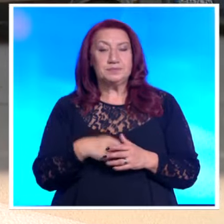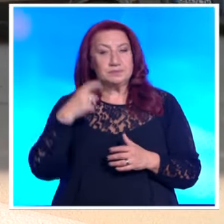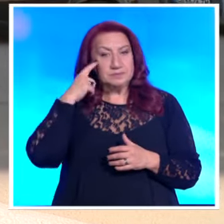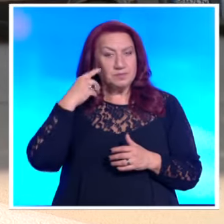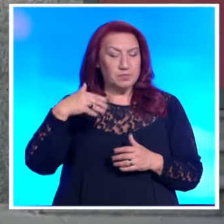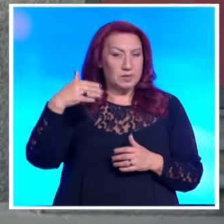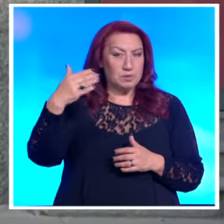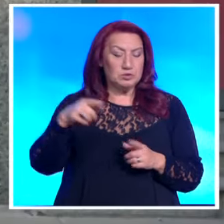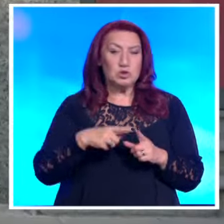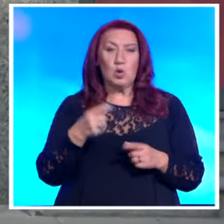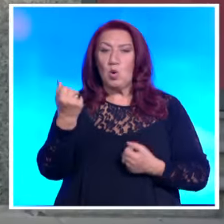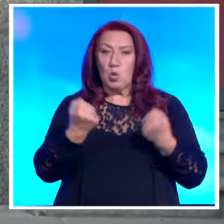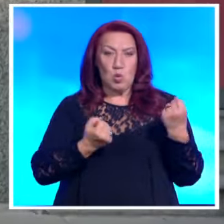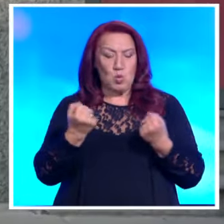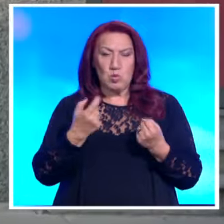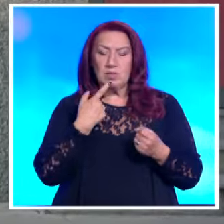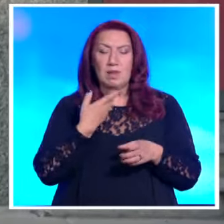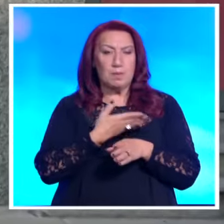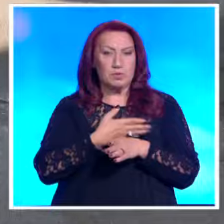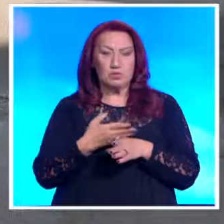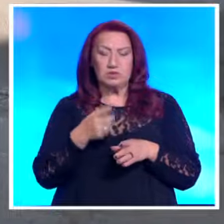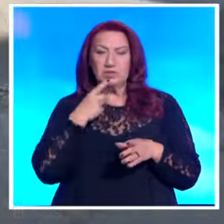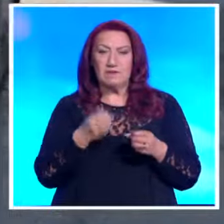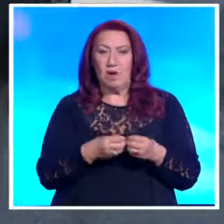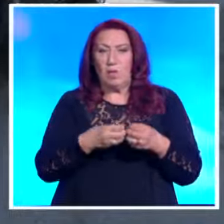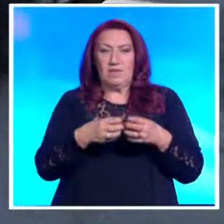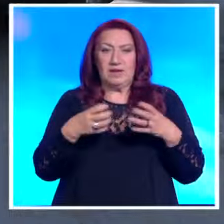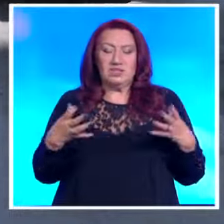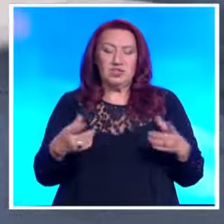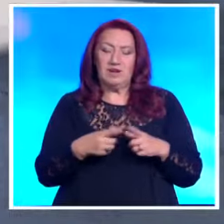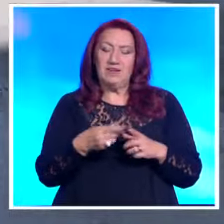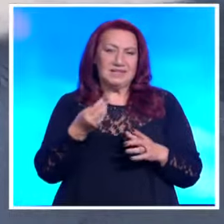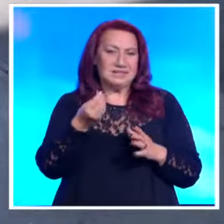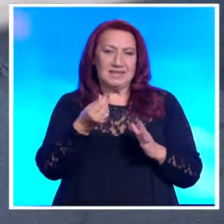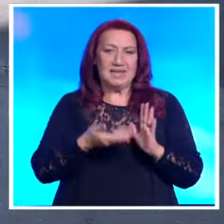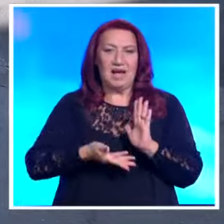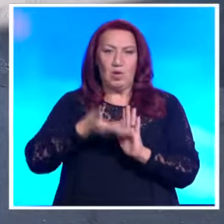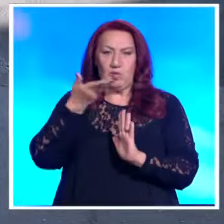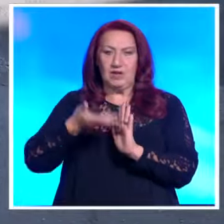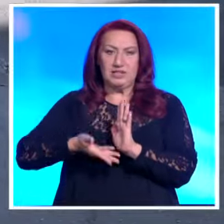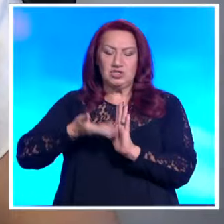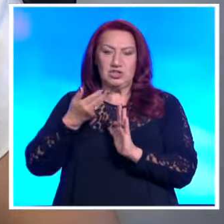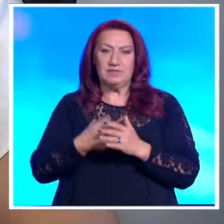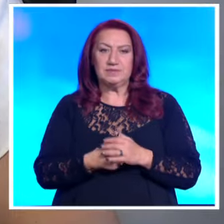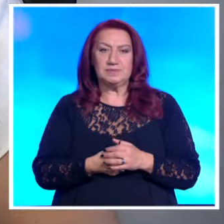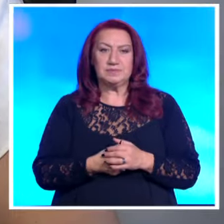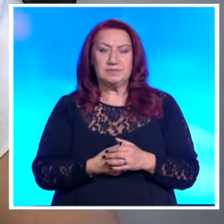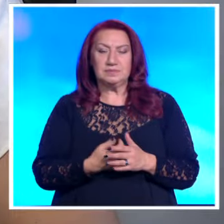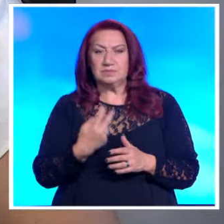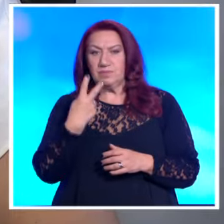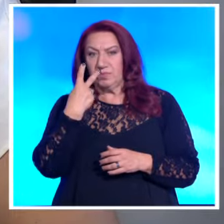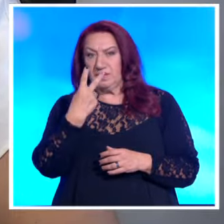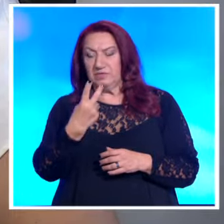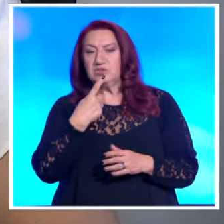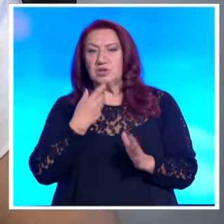колите в столицата продължават да се увеличават заради притока на хора в града, цените ще растат. Виждаме един такъв ръст